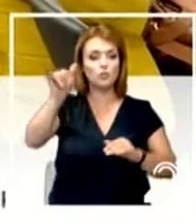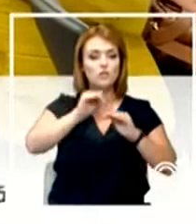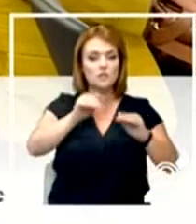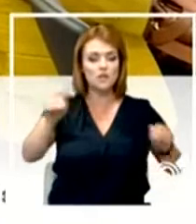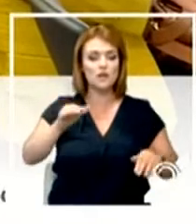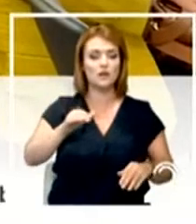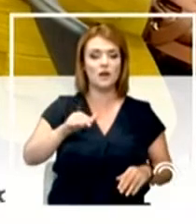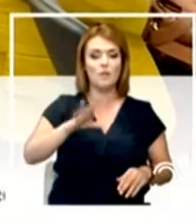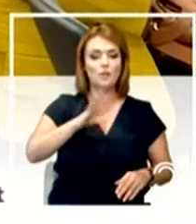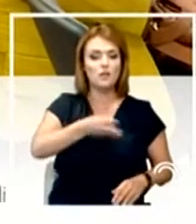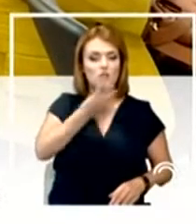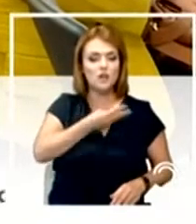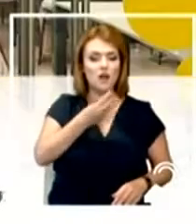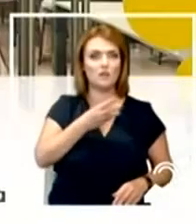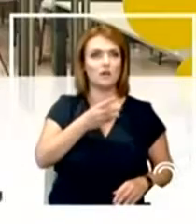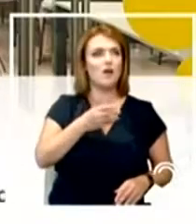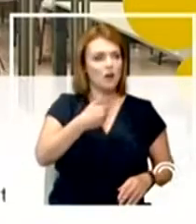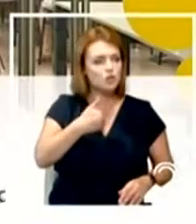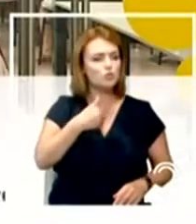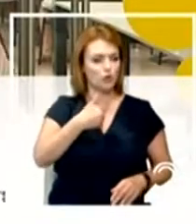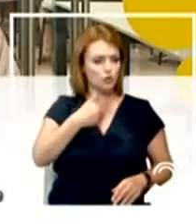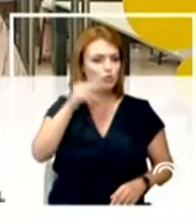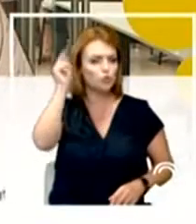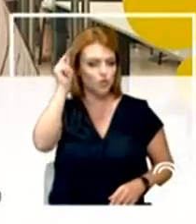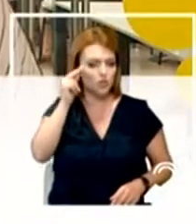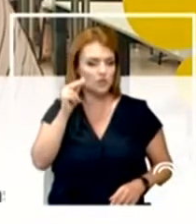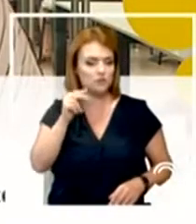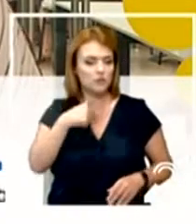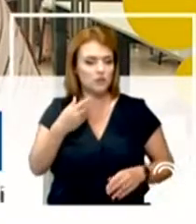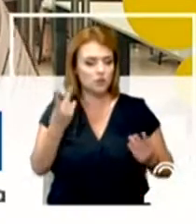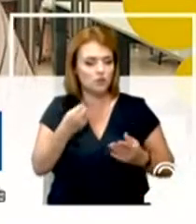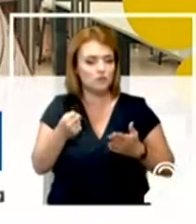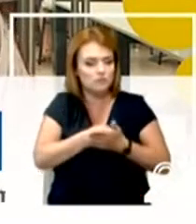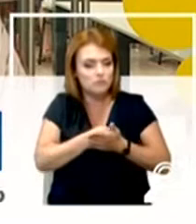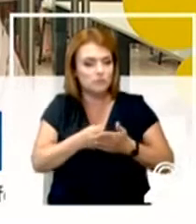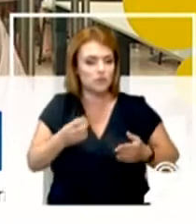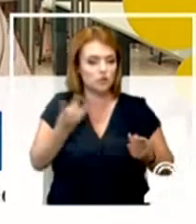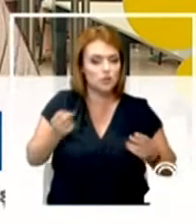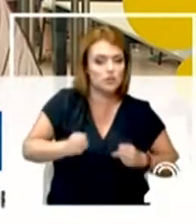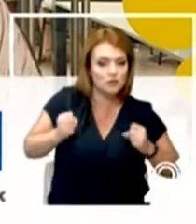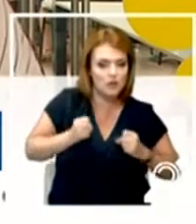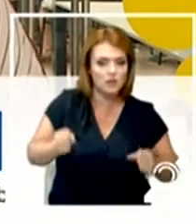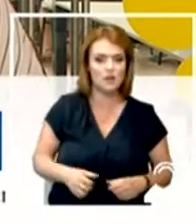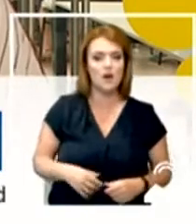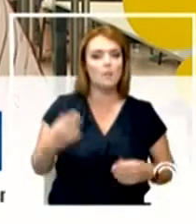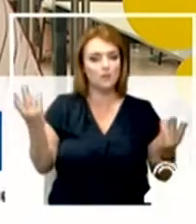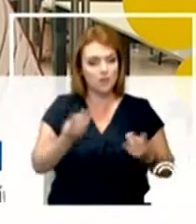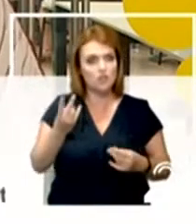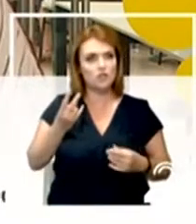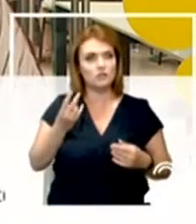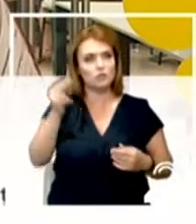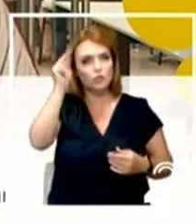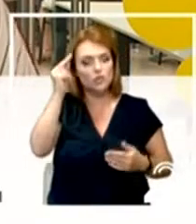ăla ne permite să ne expunem părerea. Trebuie să învățăm sau să cunoaștem altfel de